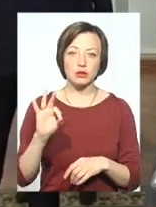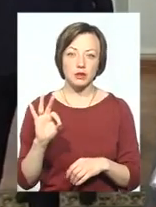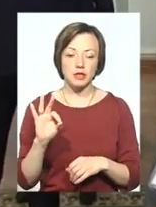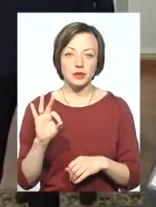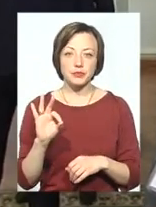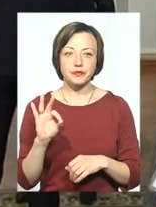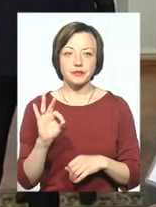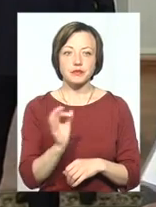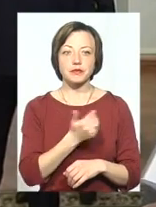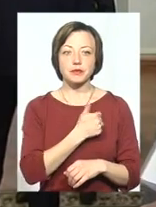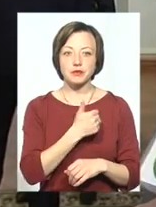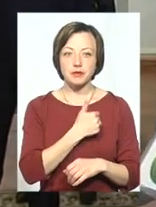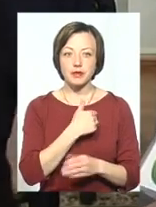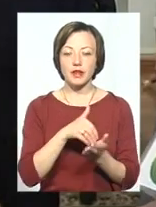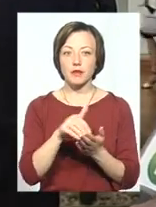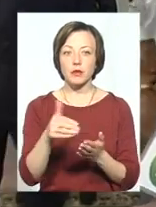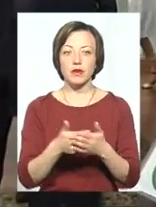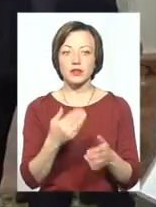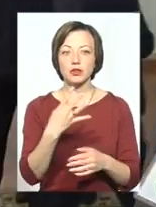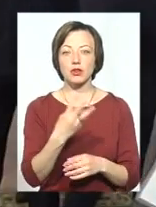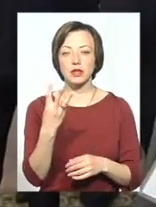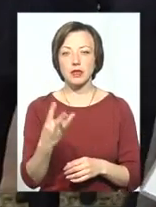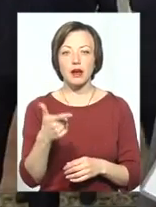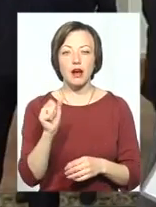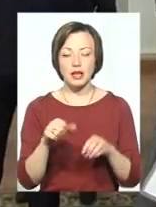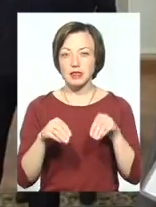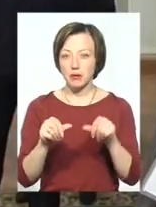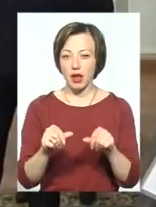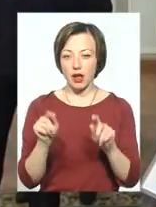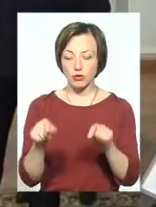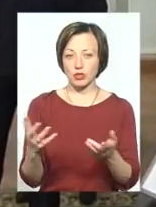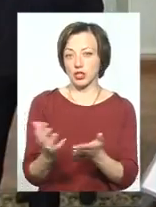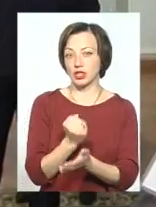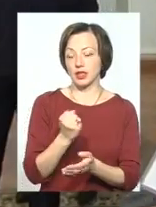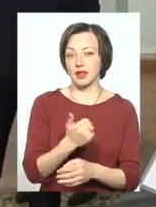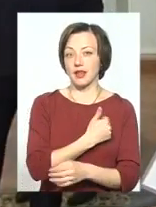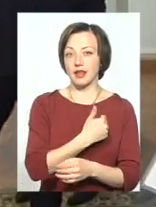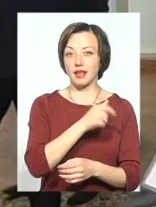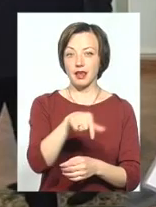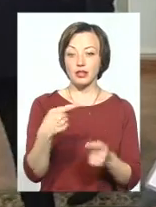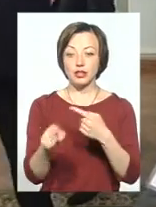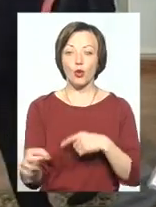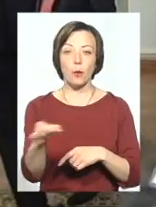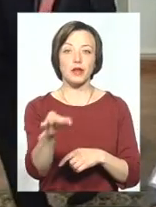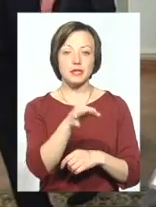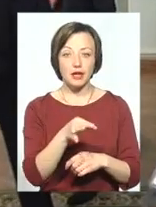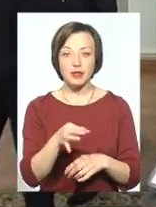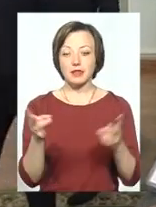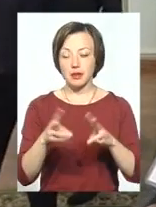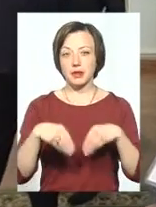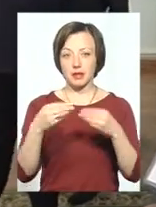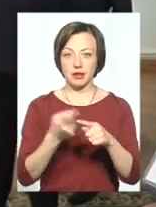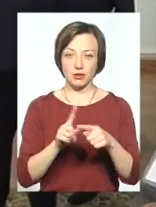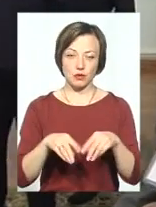ее хотів відмовитись від 43 га землі, а тут же знайшлись клієнти вже десь з других областей, яким треба